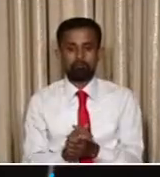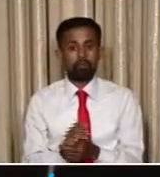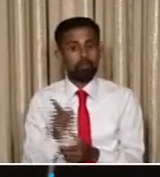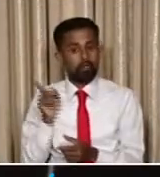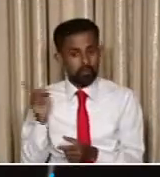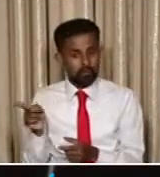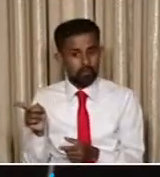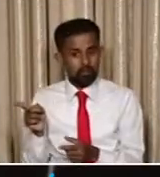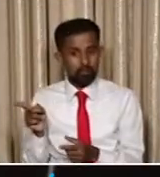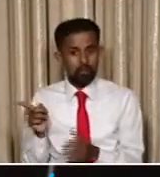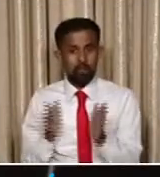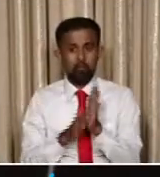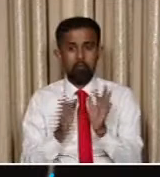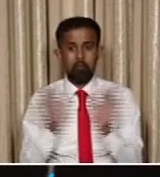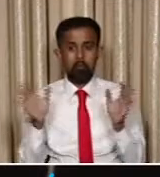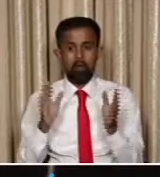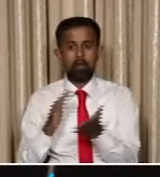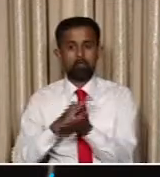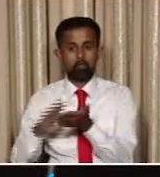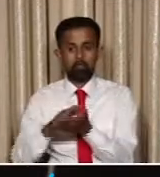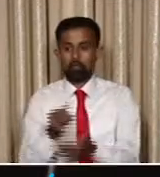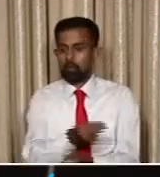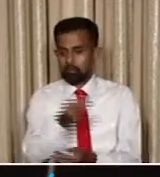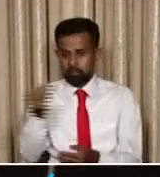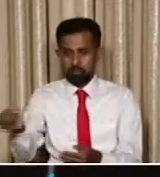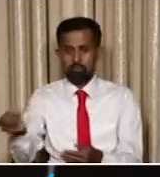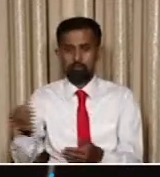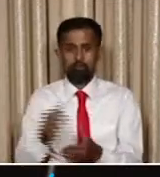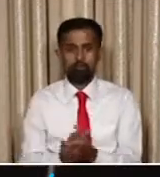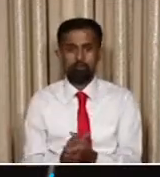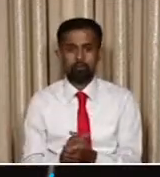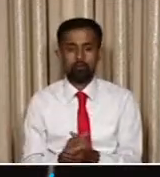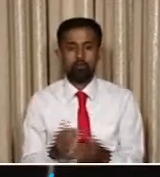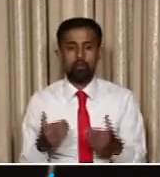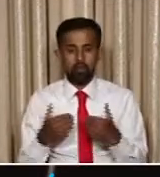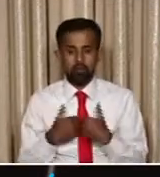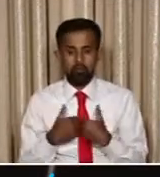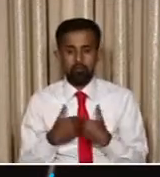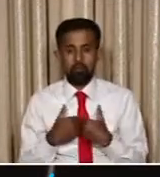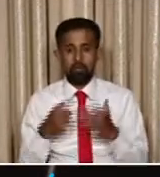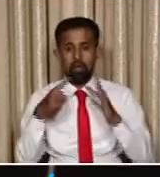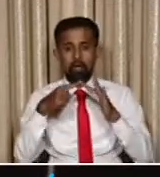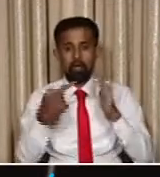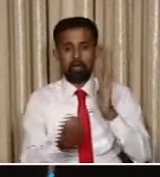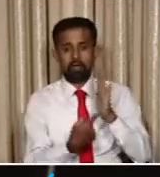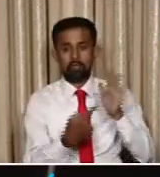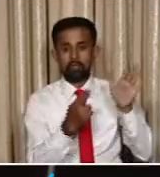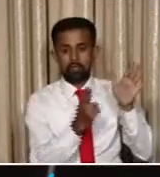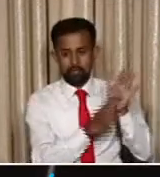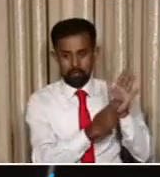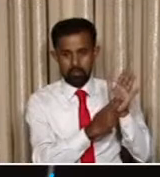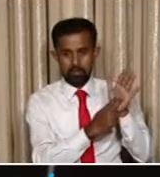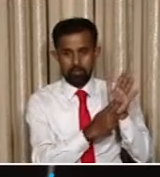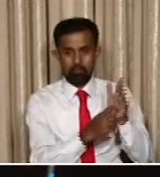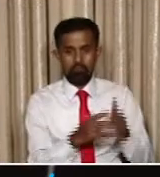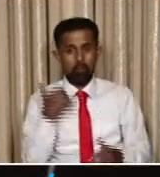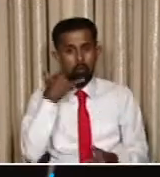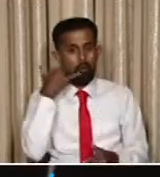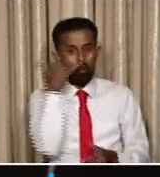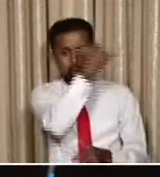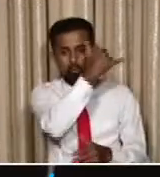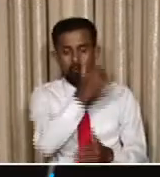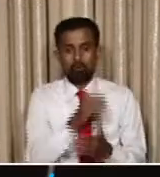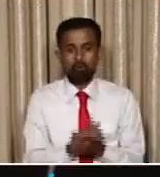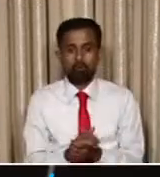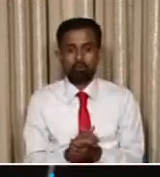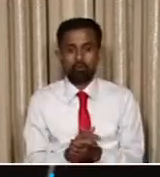ඒකට මාධ්‍ය ආවරණය දෙන්න අපේ ITN රාජ්‍ය මාධ්‍යයට මම කතා කරා එතන